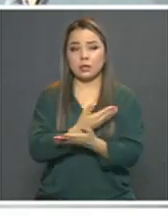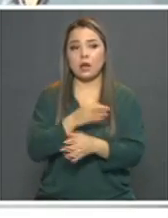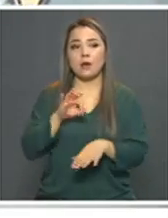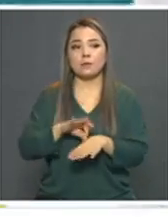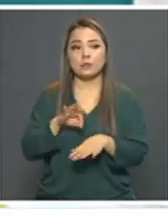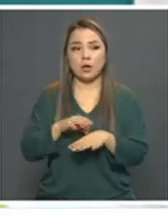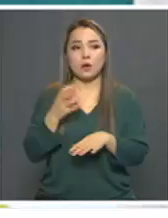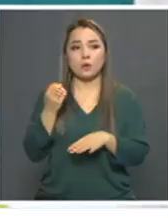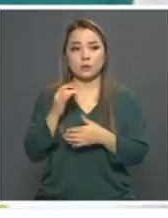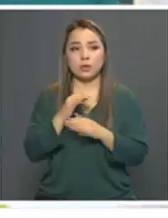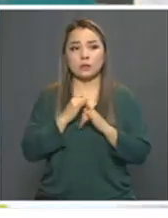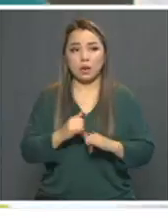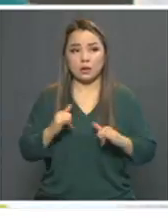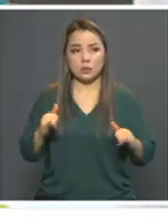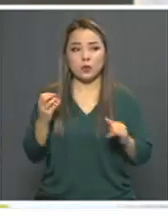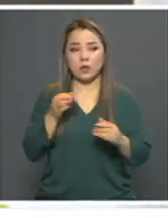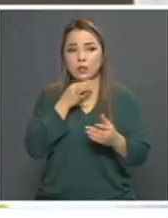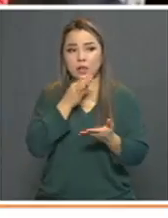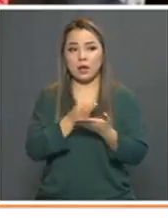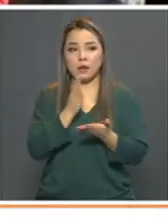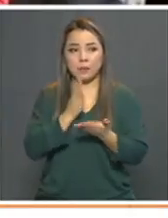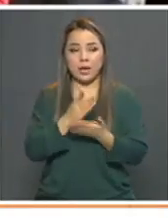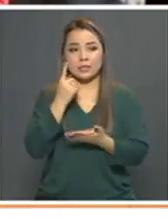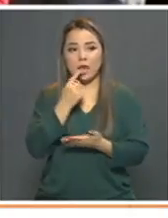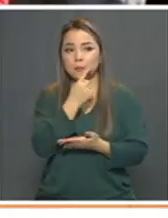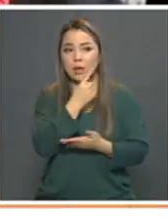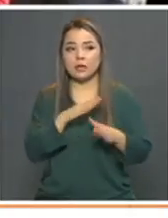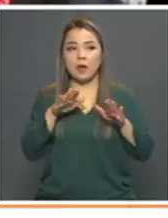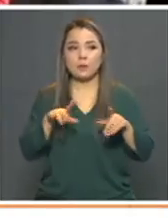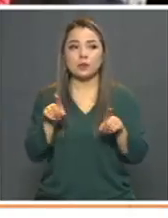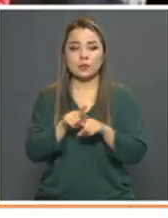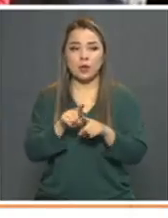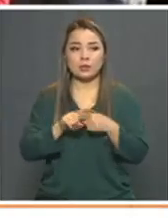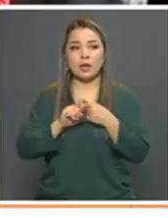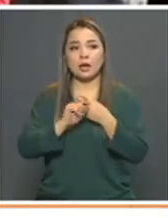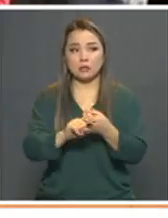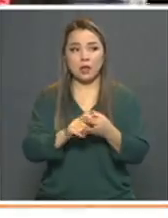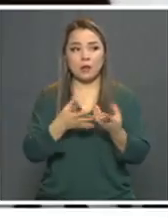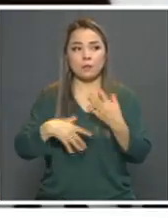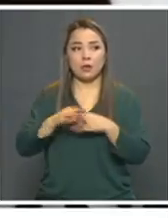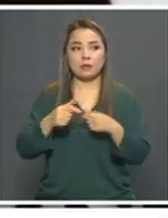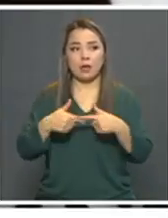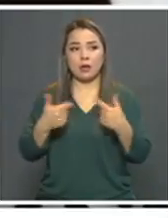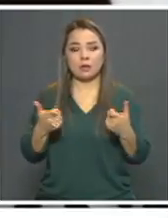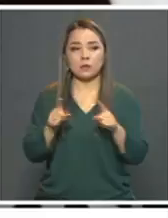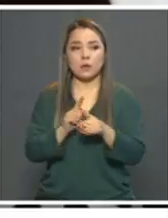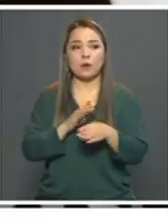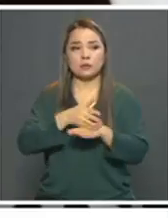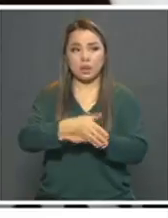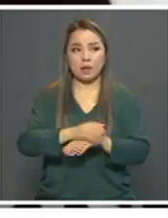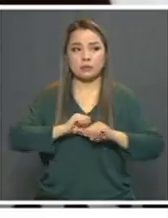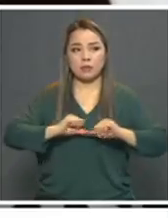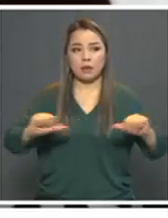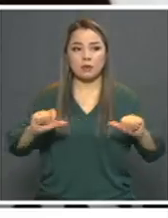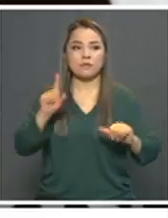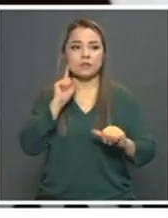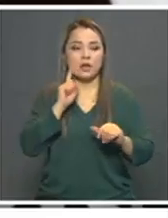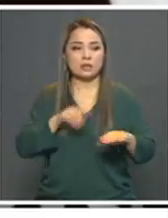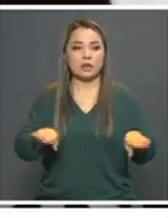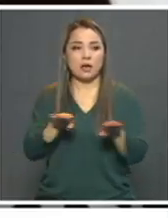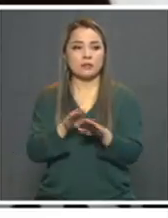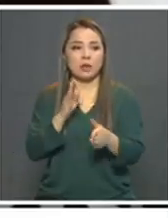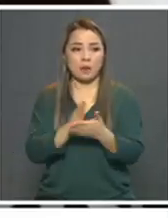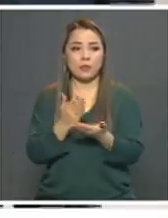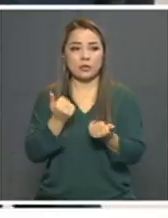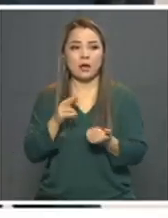шалдыққандар әлдеқайда көп болуы мүмкін. Ал Испанияда жұқпалы дерттің кесірінен бүкіл бір қонақ үйдің меймандары карантинге жабылды.